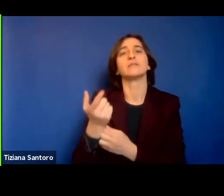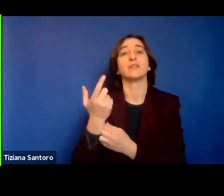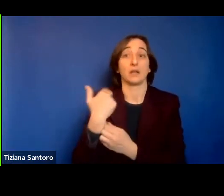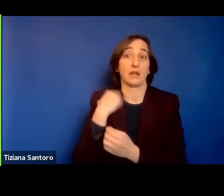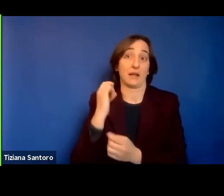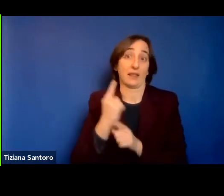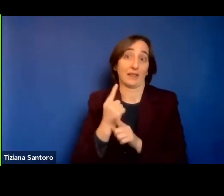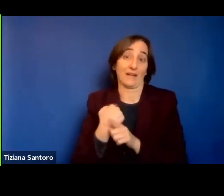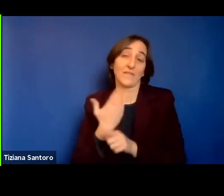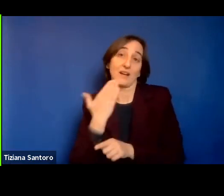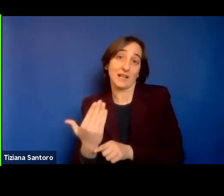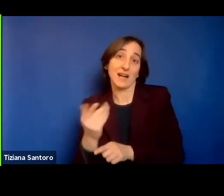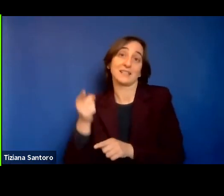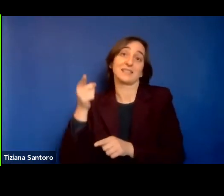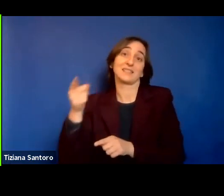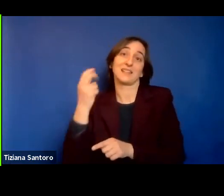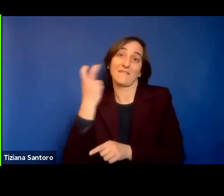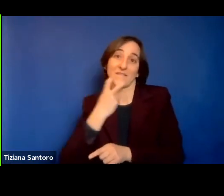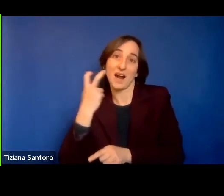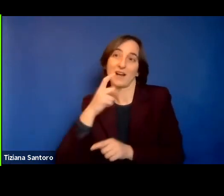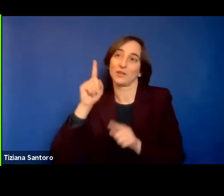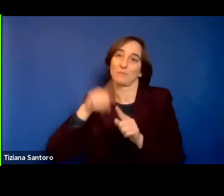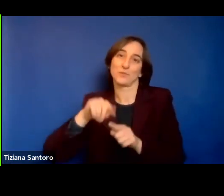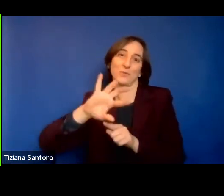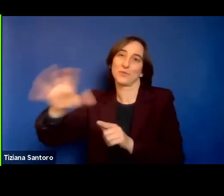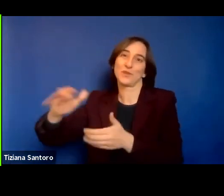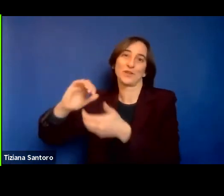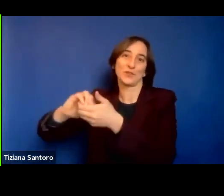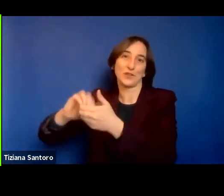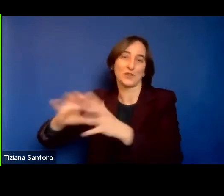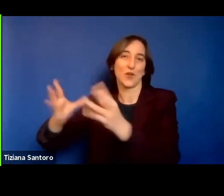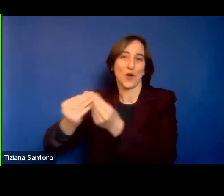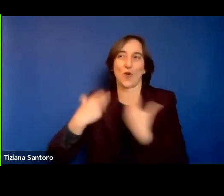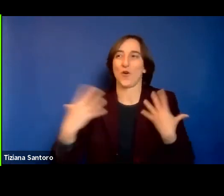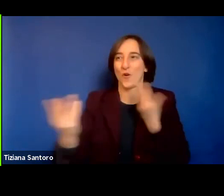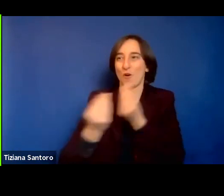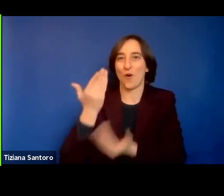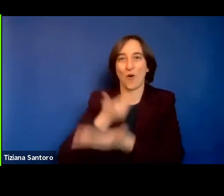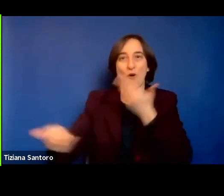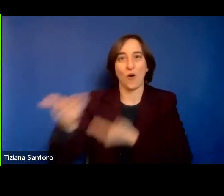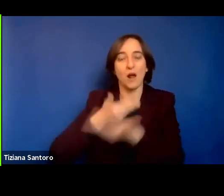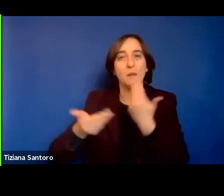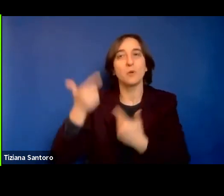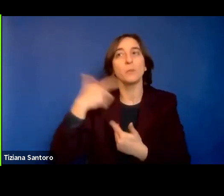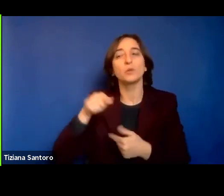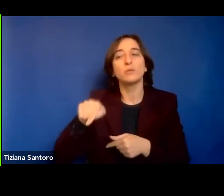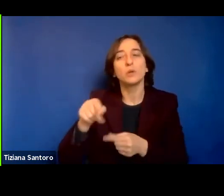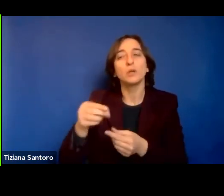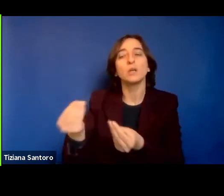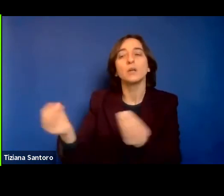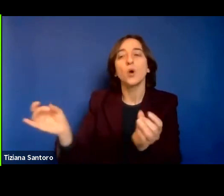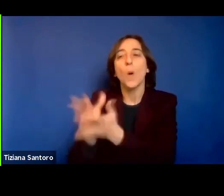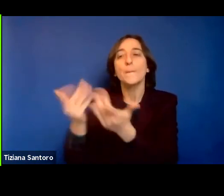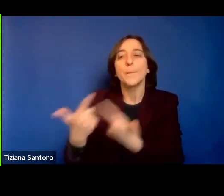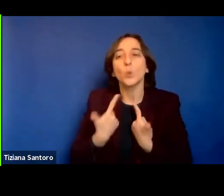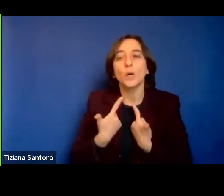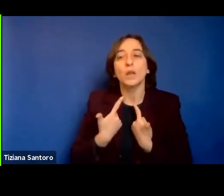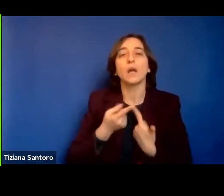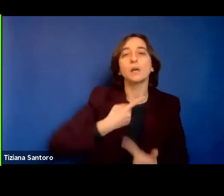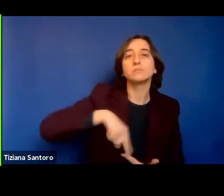le associazioni con cui stiamo lavorando per averci dato questa opportunità veramente di crescita anche per noi.